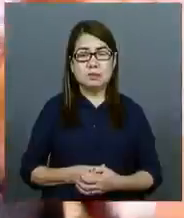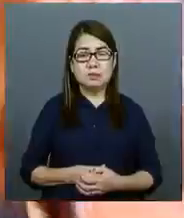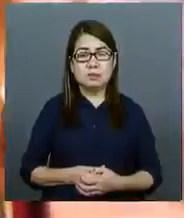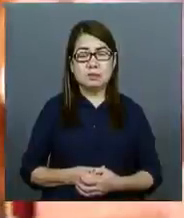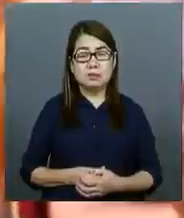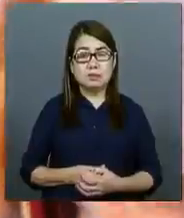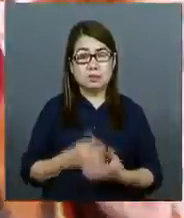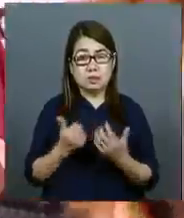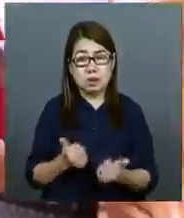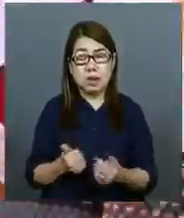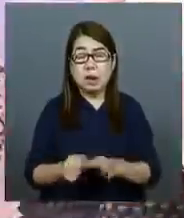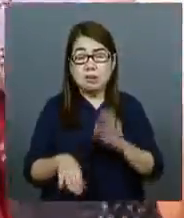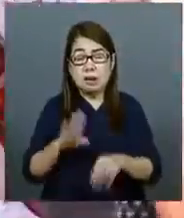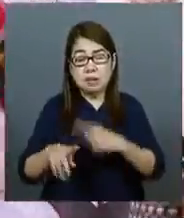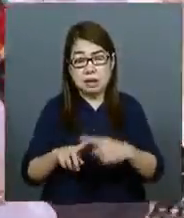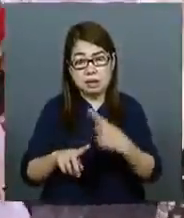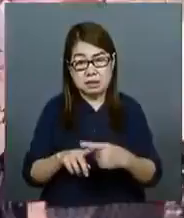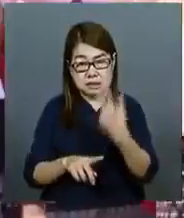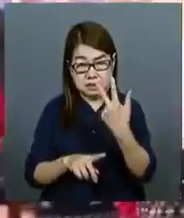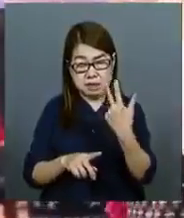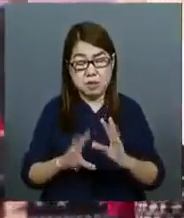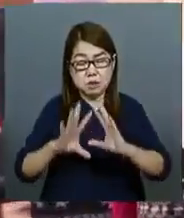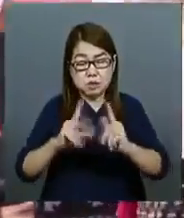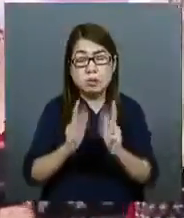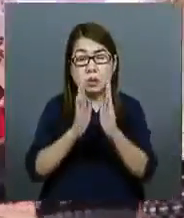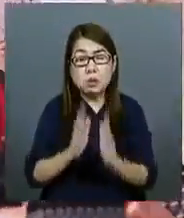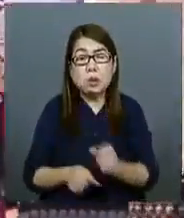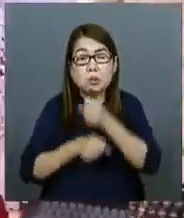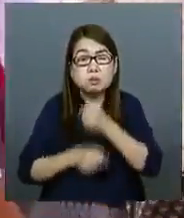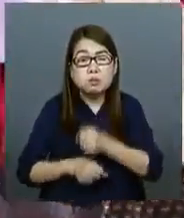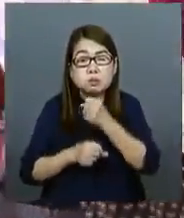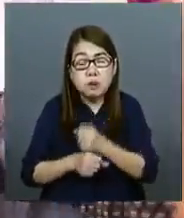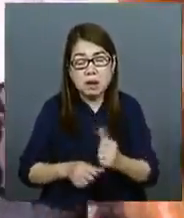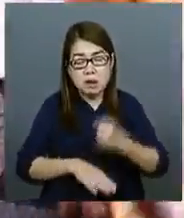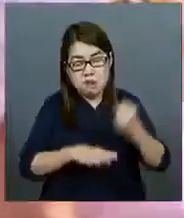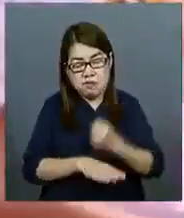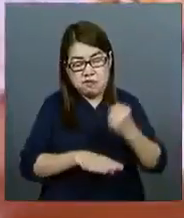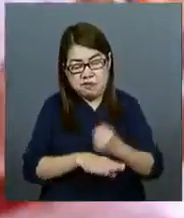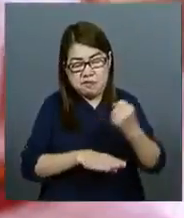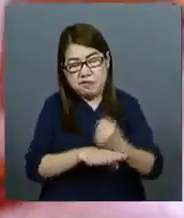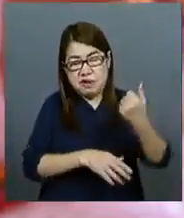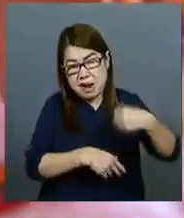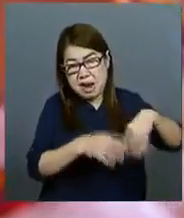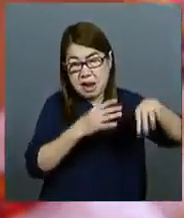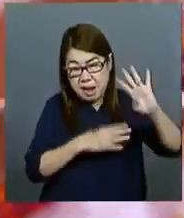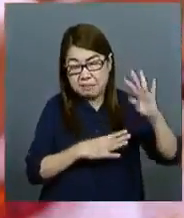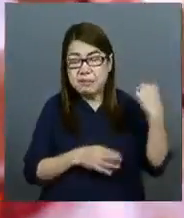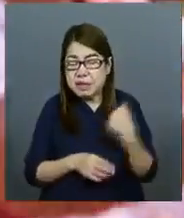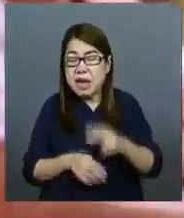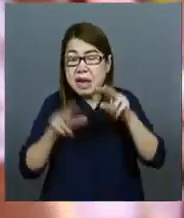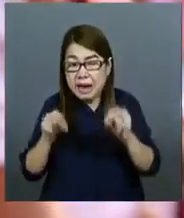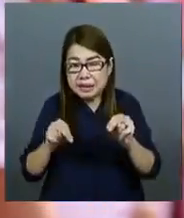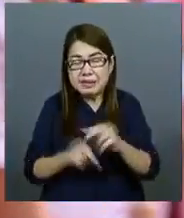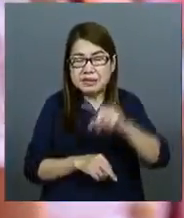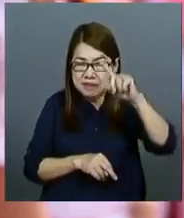เป็นเวลากว่า3เดือนที่ชมรมผู้สูงอายุในชุมชนได้ซักซ้อมการรำบวงสรวงโดยนัดซ้อมกันทุกวันเสาร์และอา